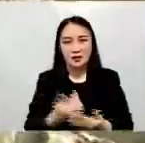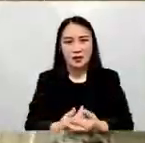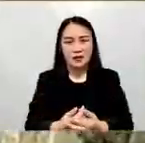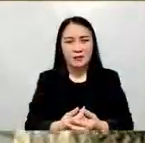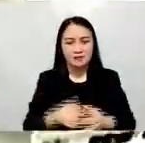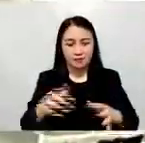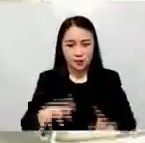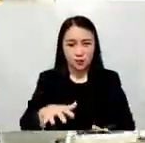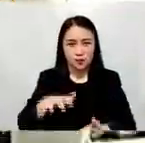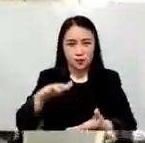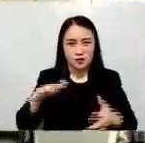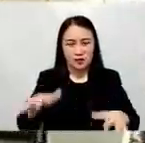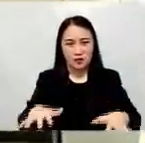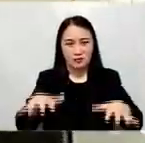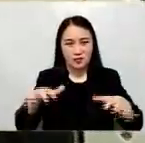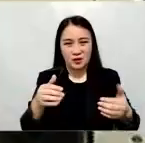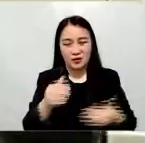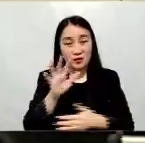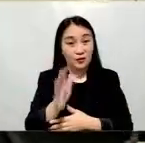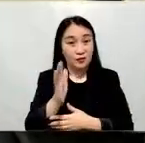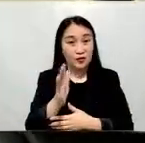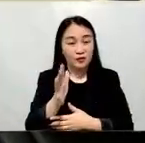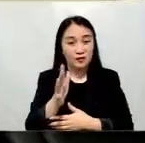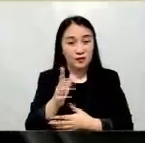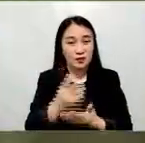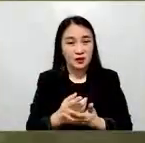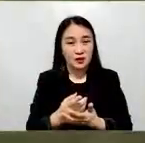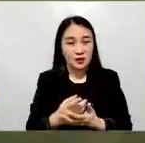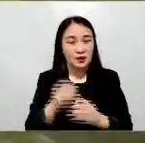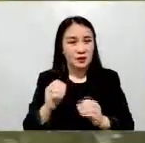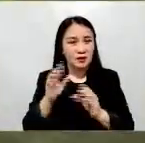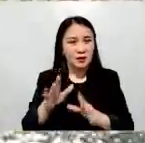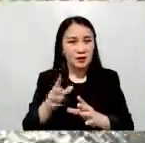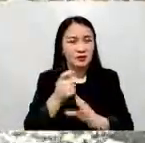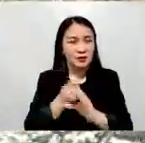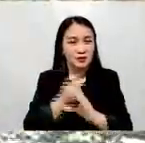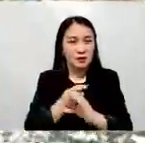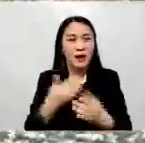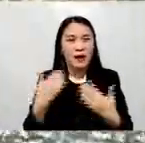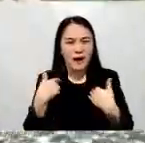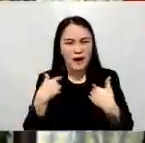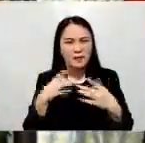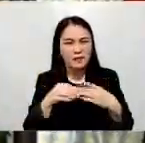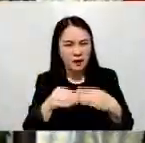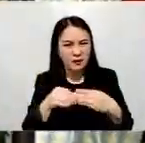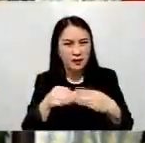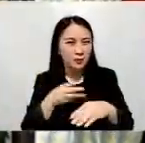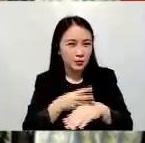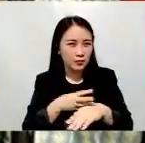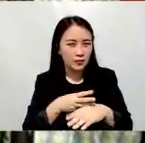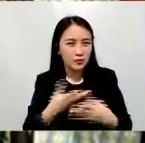o katumbas na 50 garbage trucks ay inaasahang mahahakot dito. May plastic, kahoy at styro na sabi ng